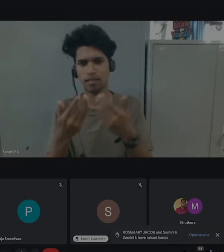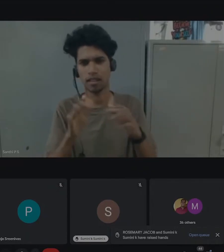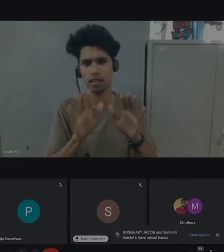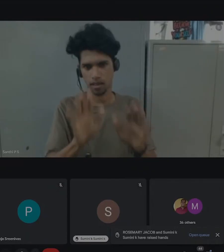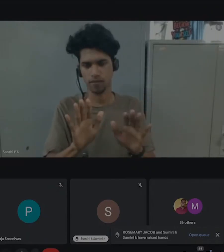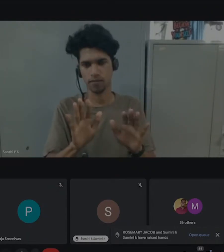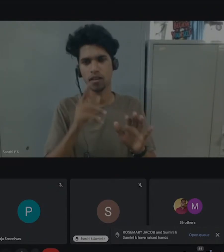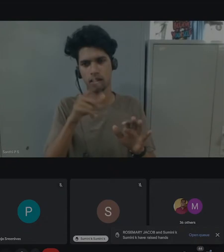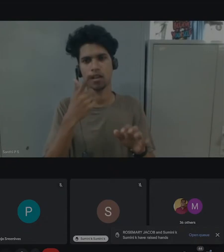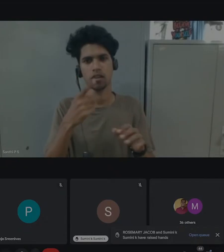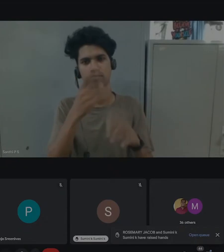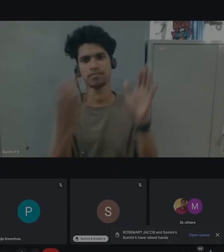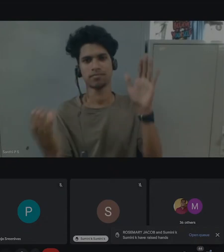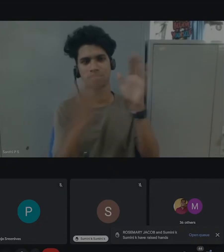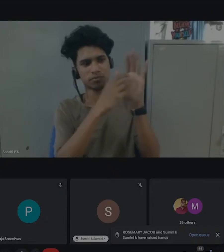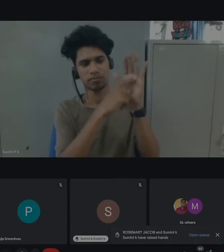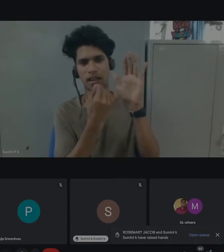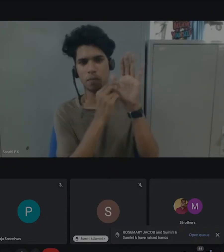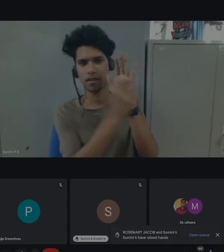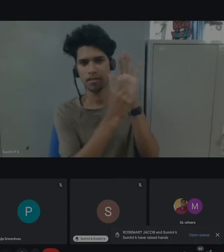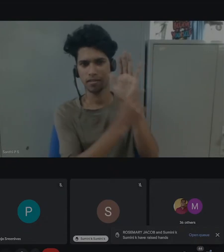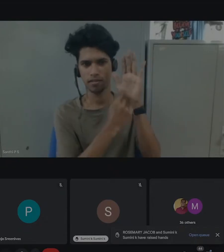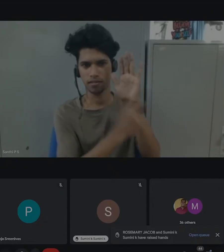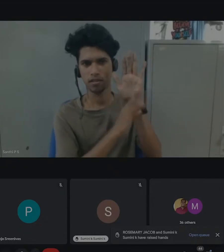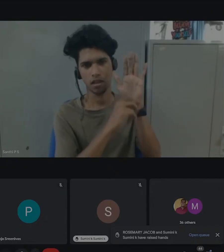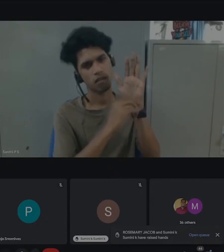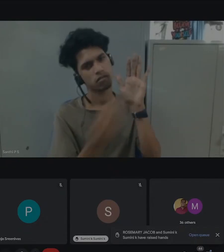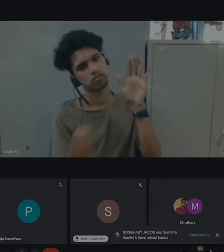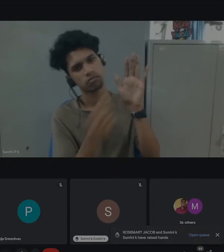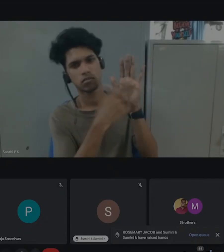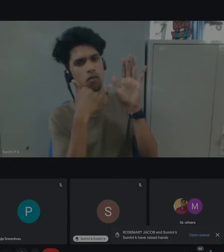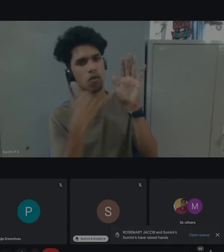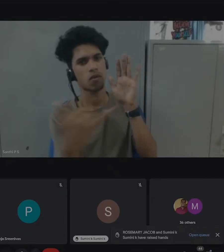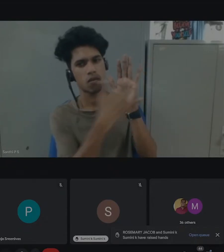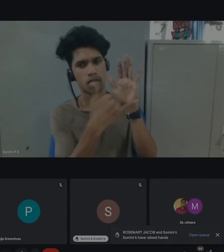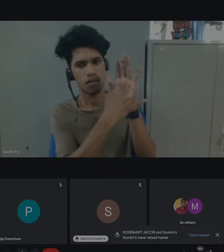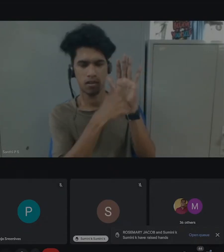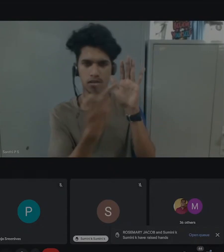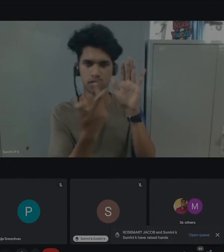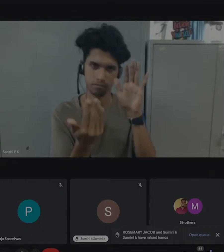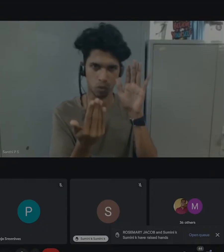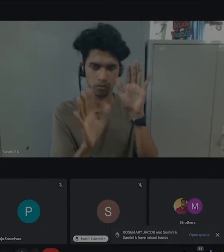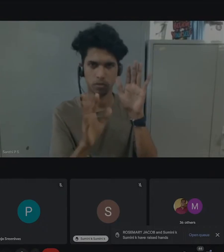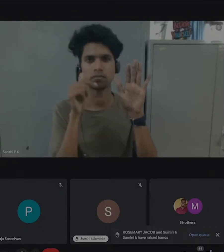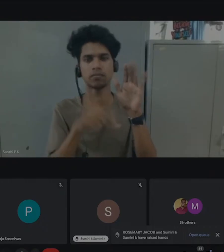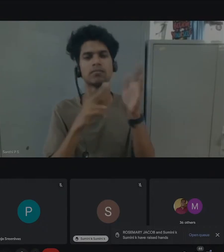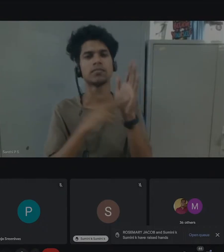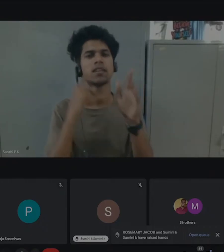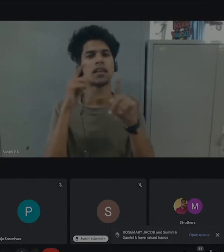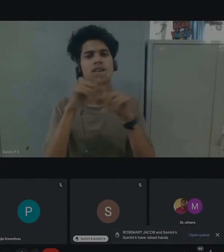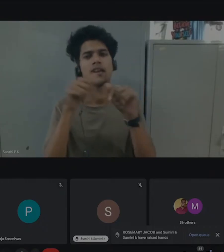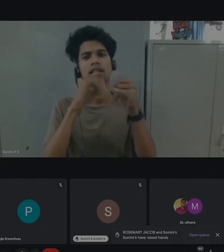എന്തെങ്കിലും ഉണ്ടെങ്കിൽ നിങ്ങൾക്ക് സ്ക്രീനിൽ കാണുന്ന നിഡാസ് ടീമിന്റെ നമ്പറുമായിട്ട് കോൺടാക്ട് ചെയ്യുന്നതാണ്. ഇന്നത്തെ നിഡാസ് ഇവിടെ അവസാനിക്കുകയാണ്.